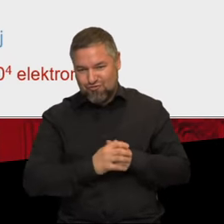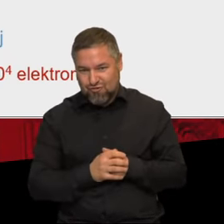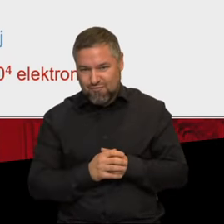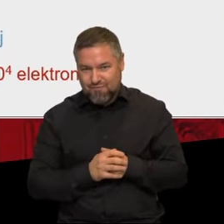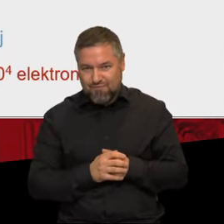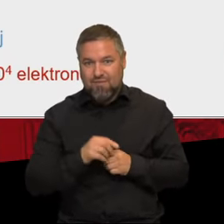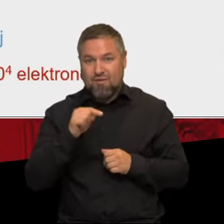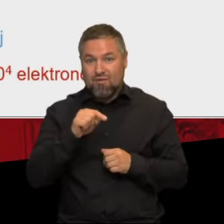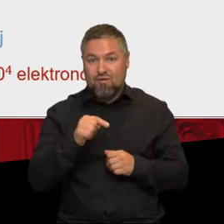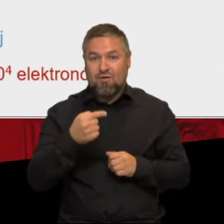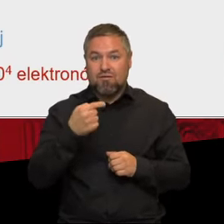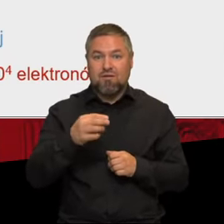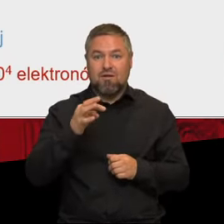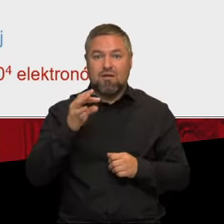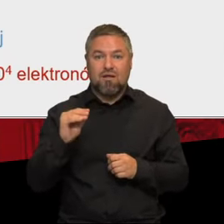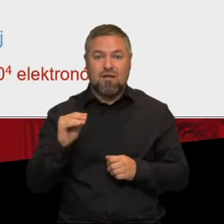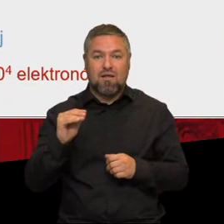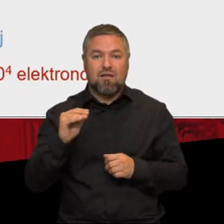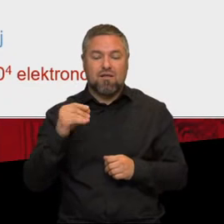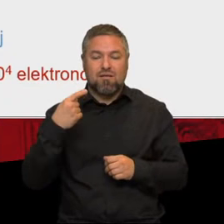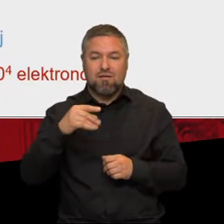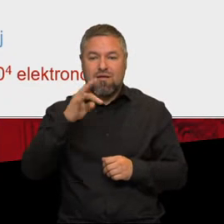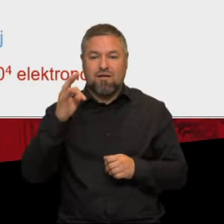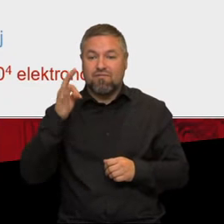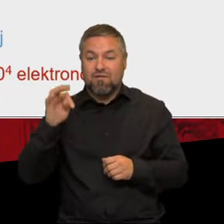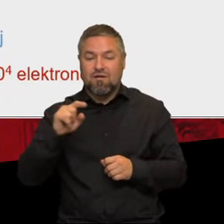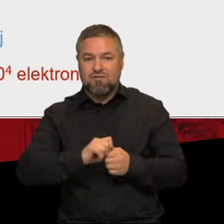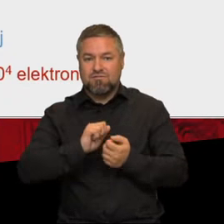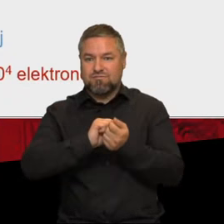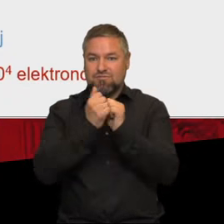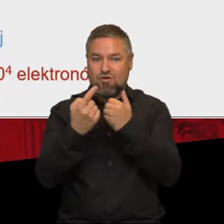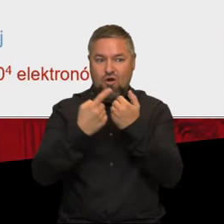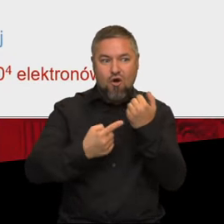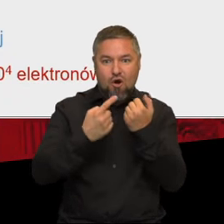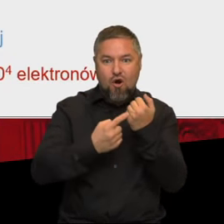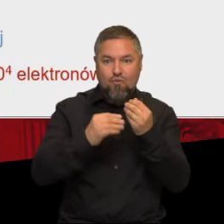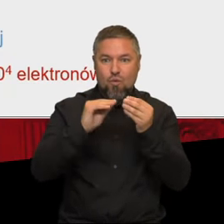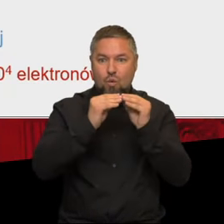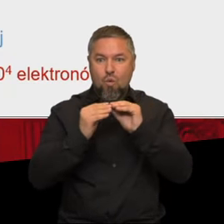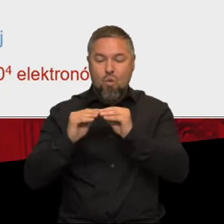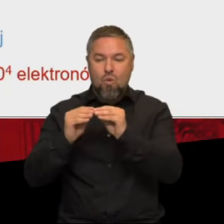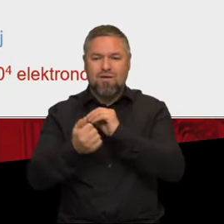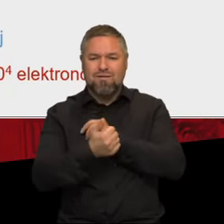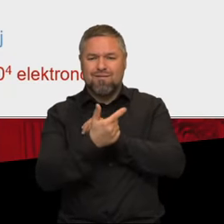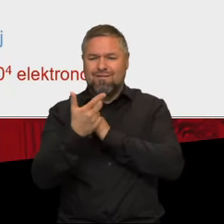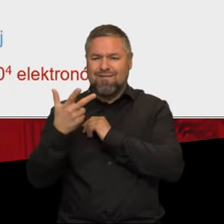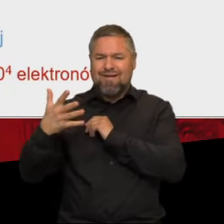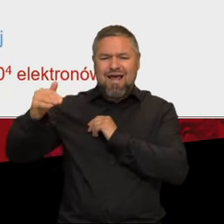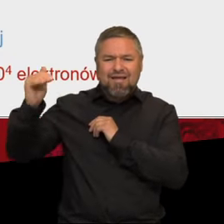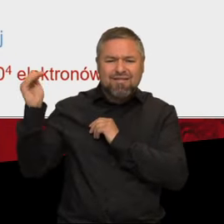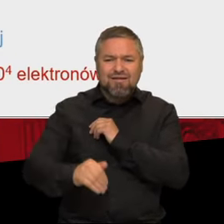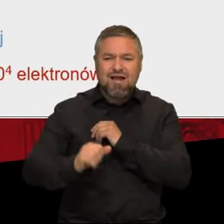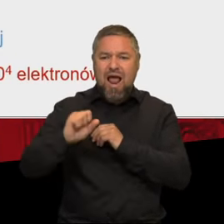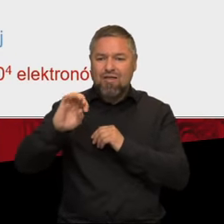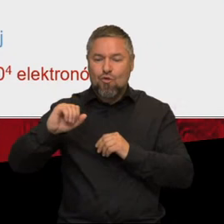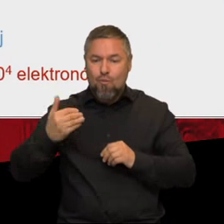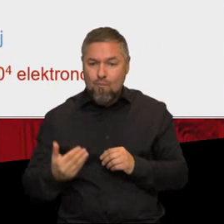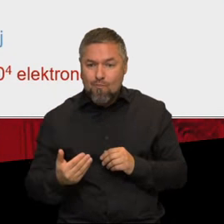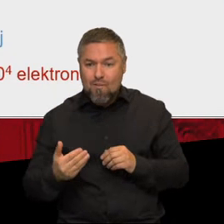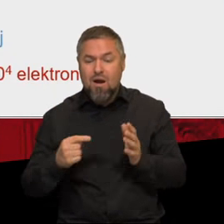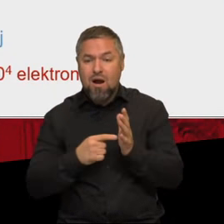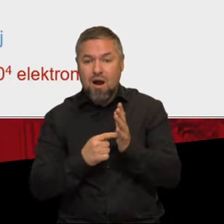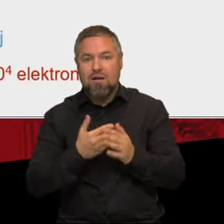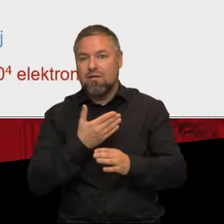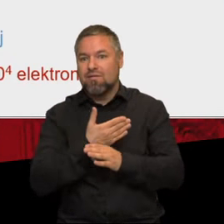DFT pozwoliło nam przesunąć się w granice wielkiej skali. Obecnie możemy liczyć układy składające się z kilkudziesięciu tysięcy atomów,